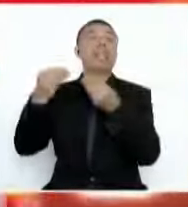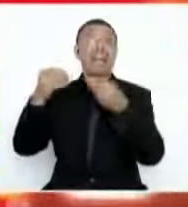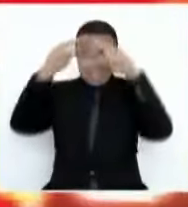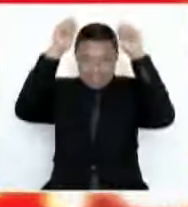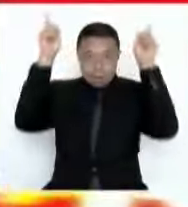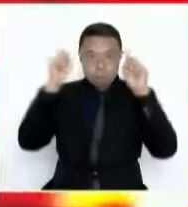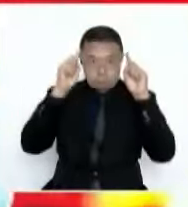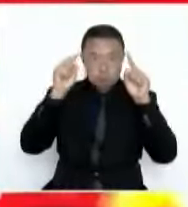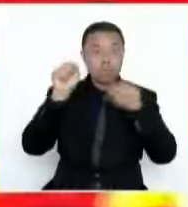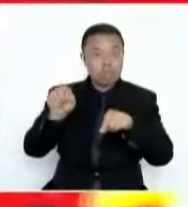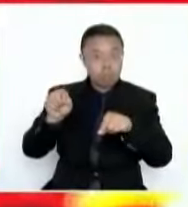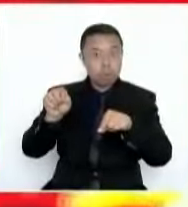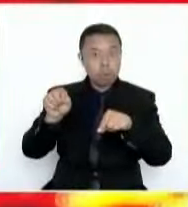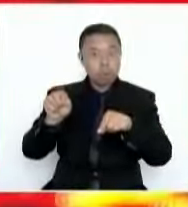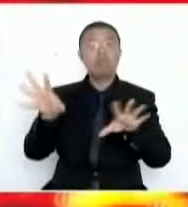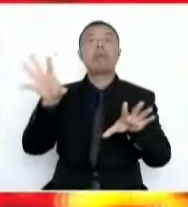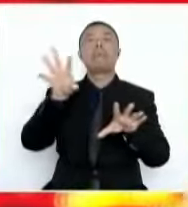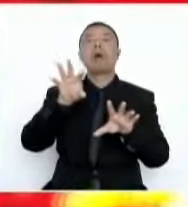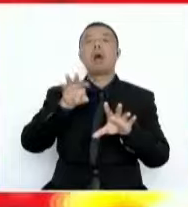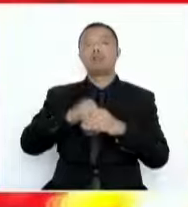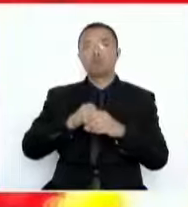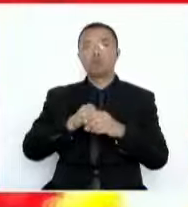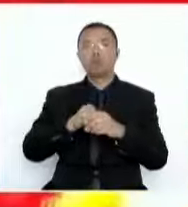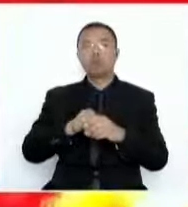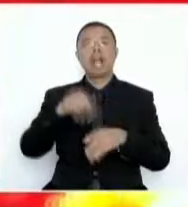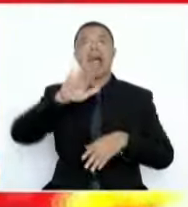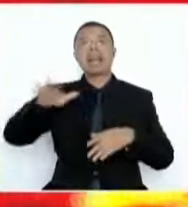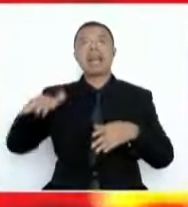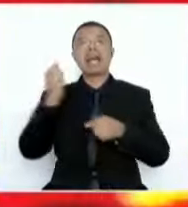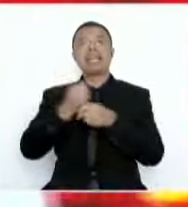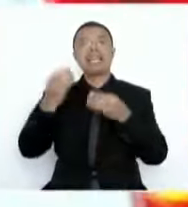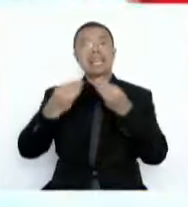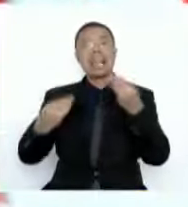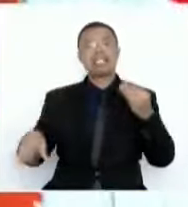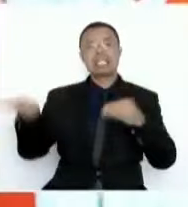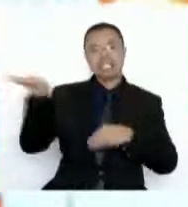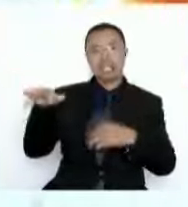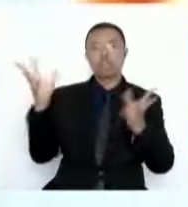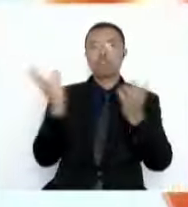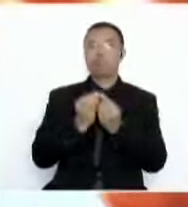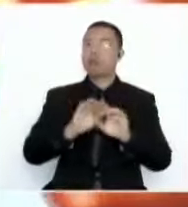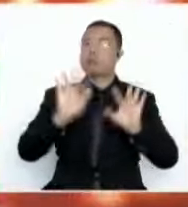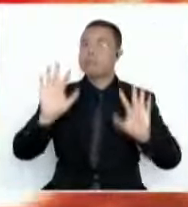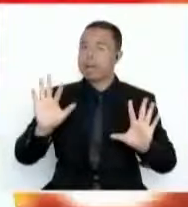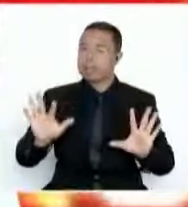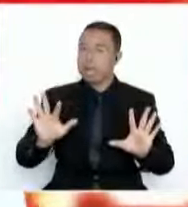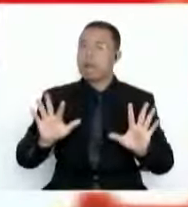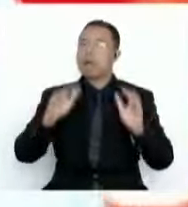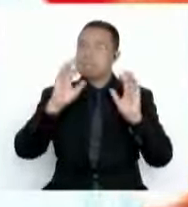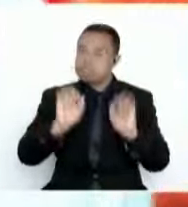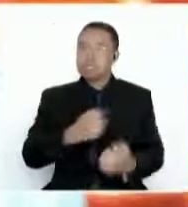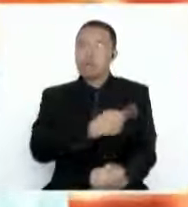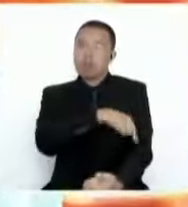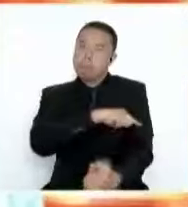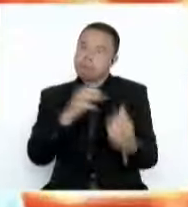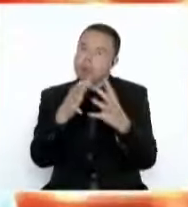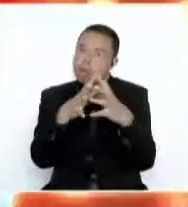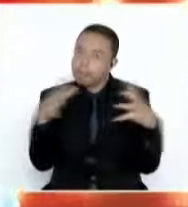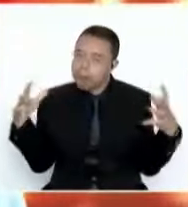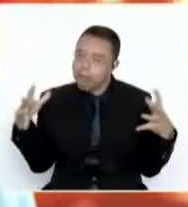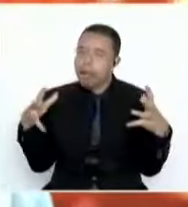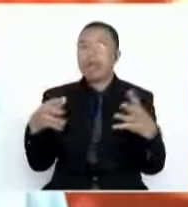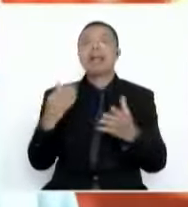itu bagian dari ee anak anak Jensi yang memang populasinya besar dan potensinya bisa dikembangkan